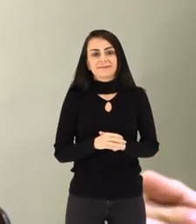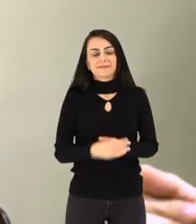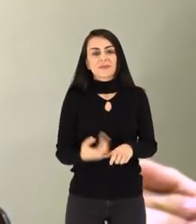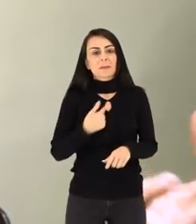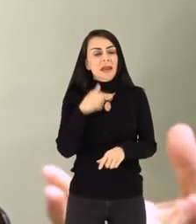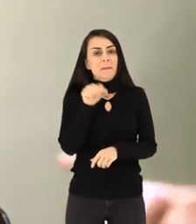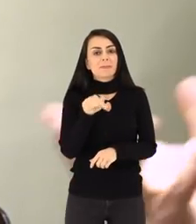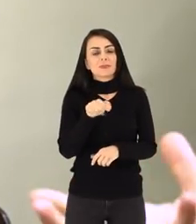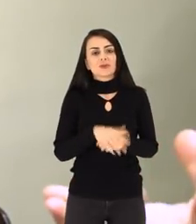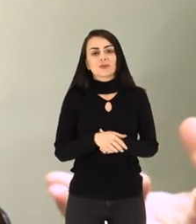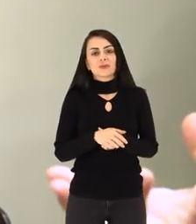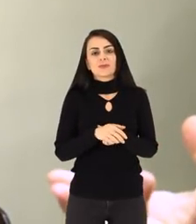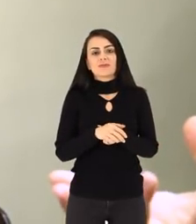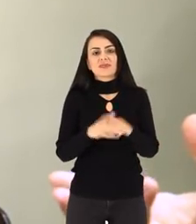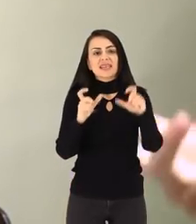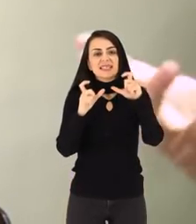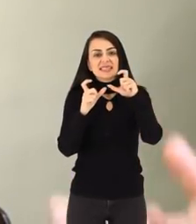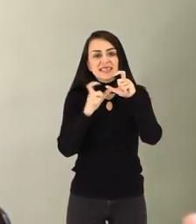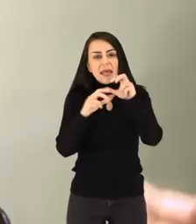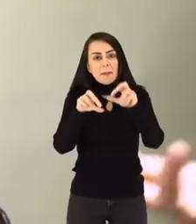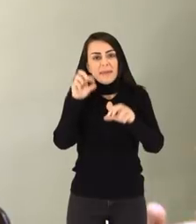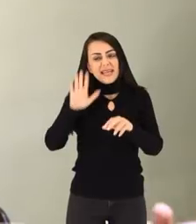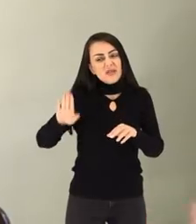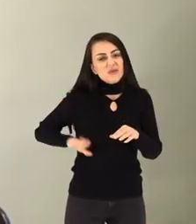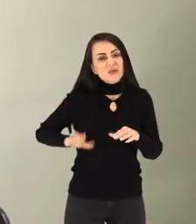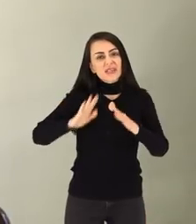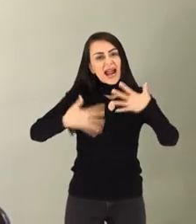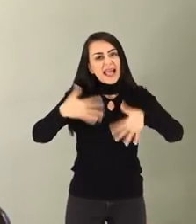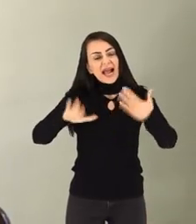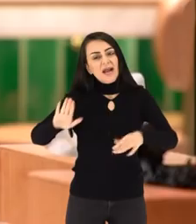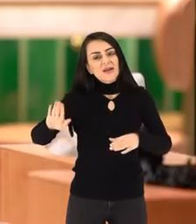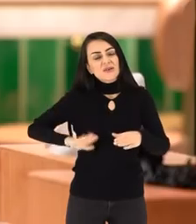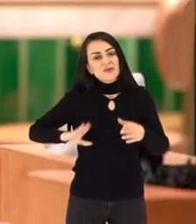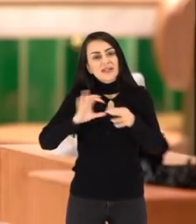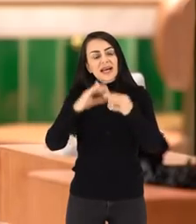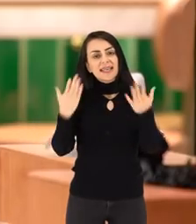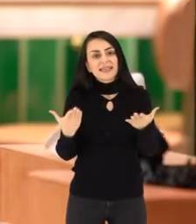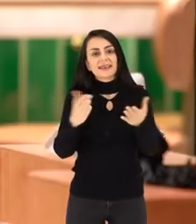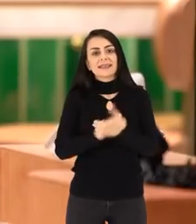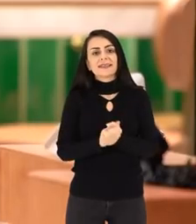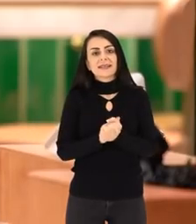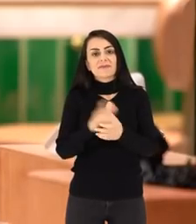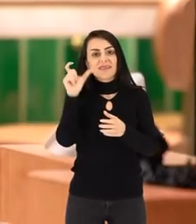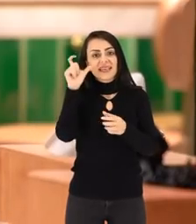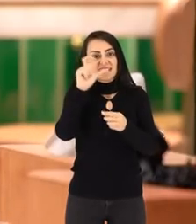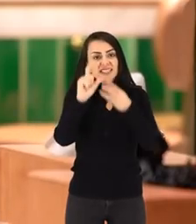Ben bunu serebral palsili çocuklarla ilgili bu armağanı aslında